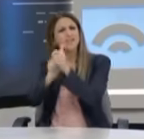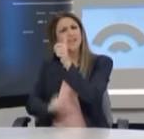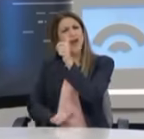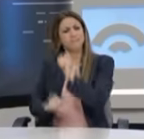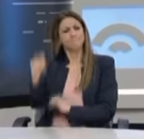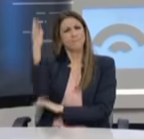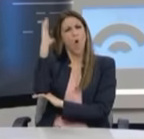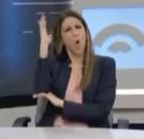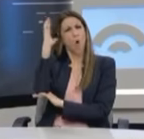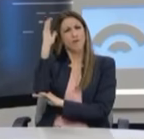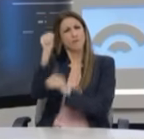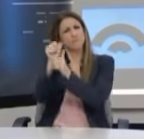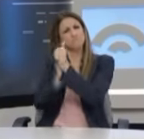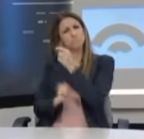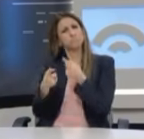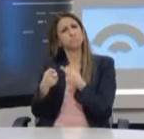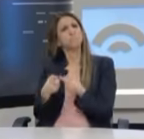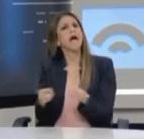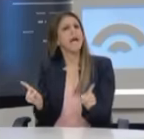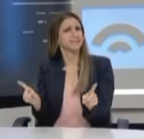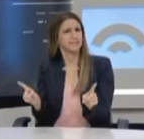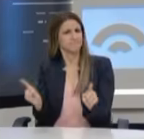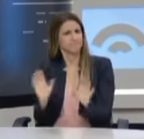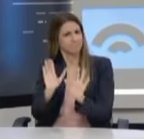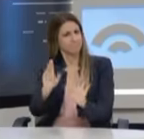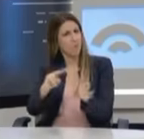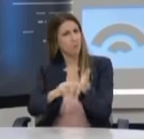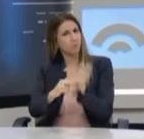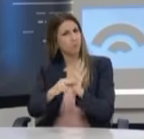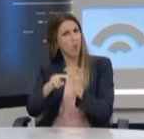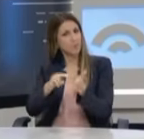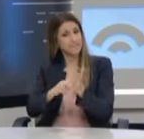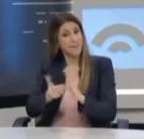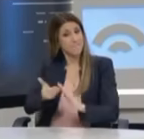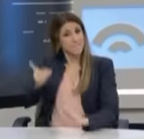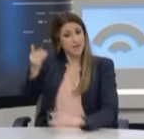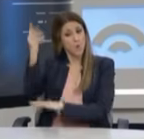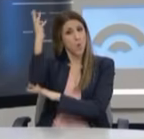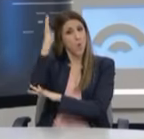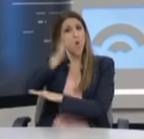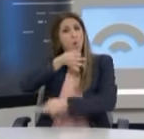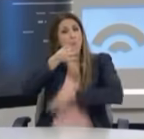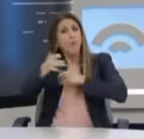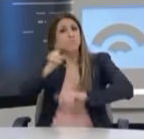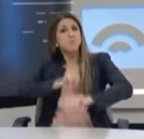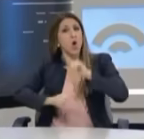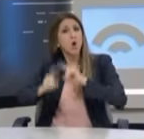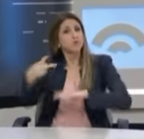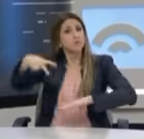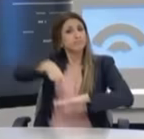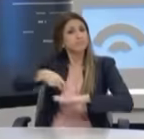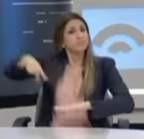παίζει παράξενα παιχνίδια. Προσέξτε ποιοι ήταν οι τελευταίοι δύο ομιλητές οι οποίοι πήραν τον λόγο πριν από